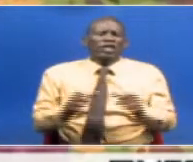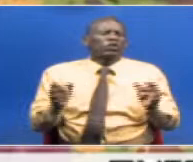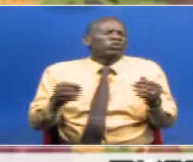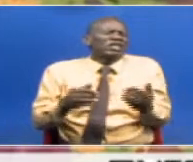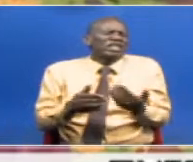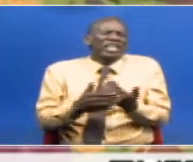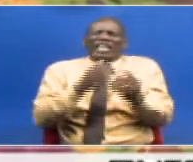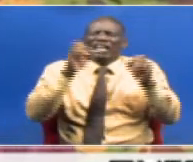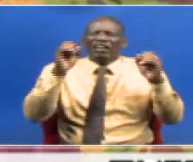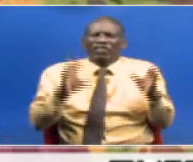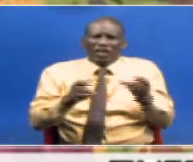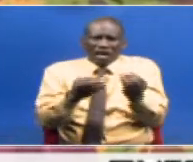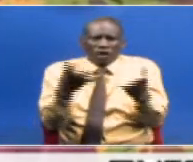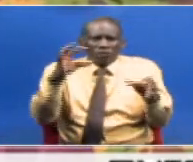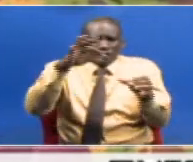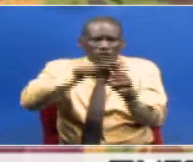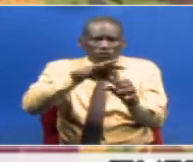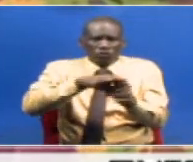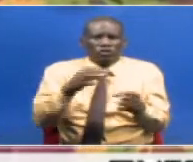many votes